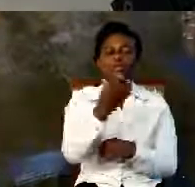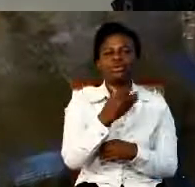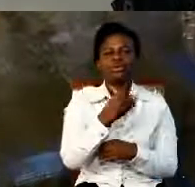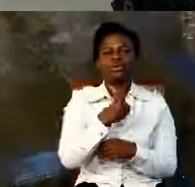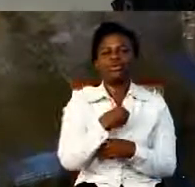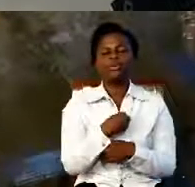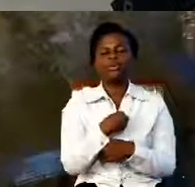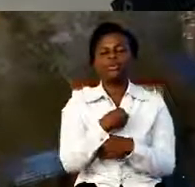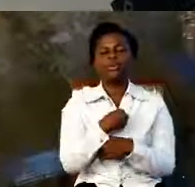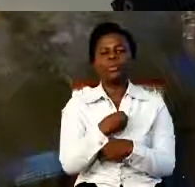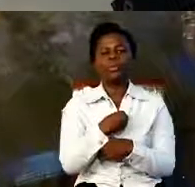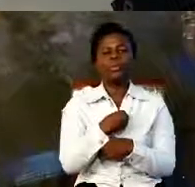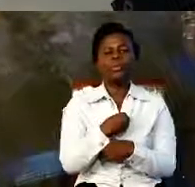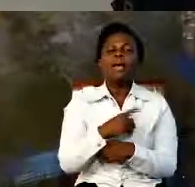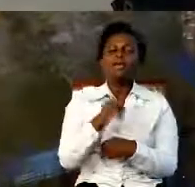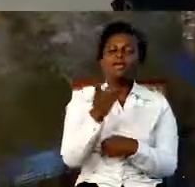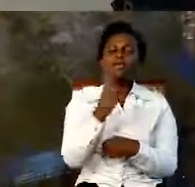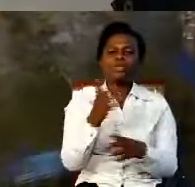mwokozi wetu